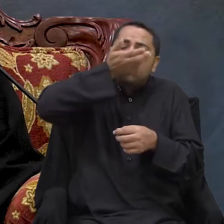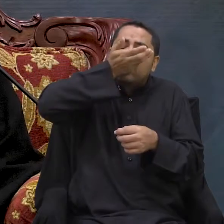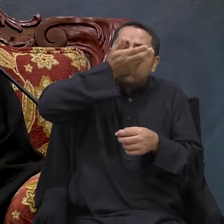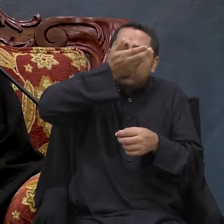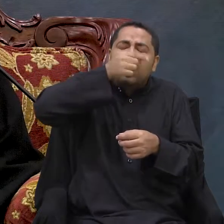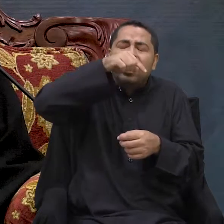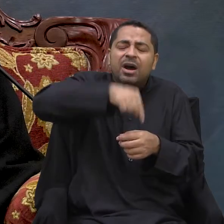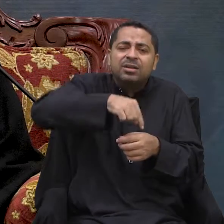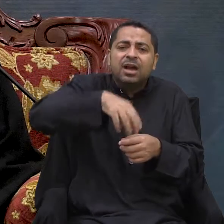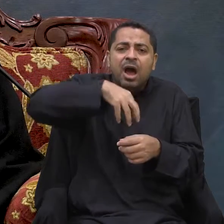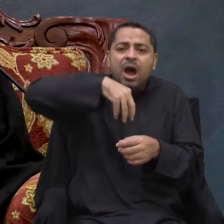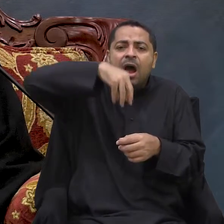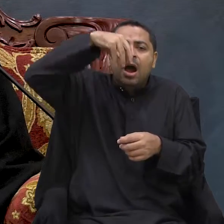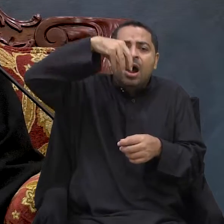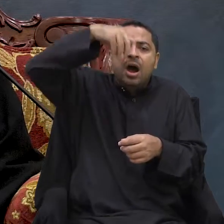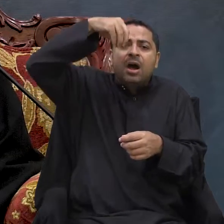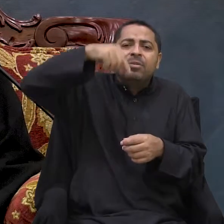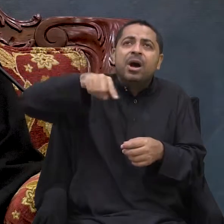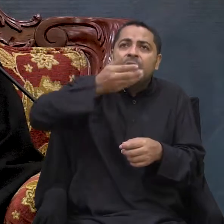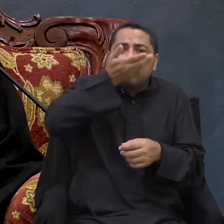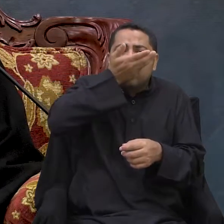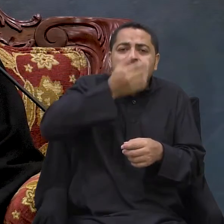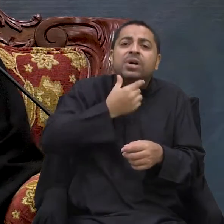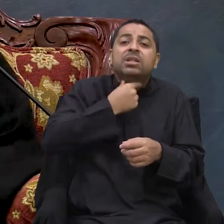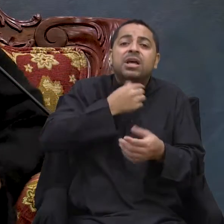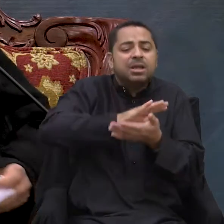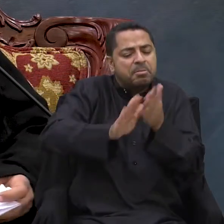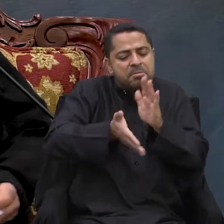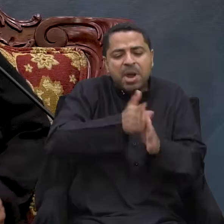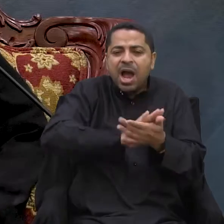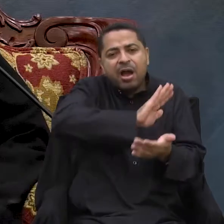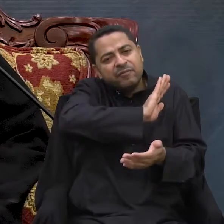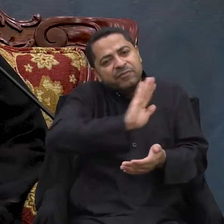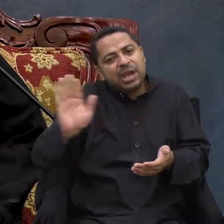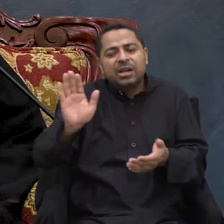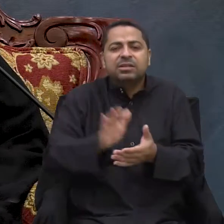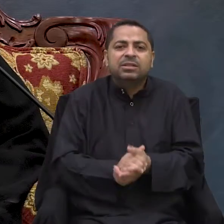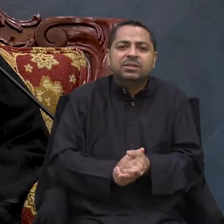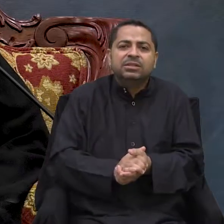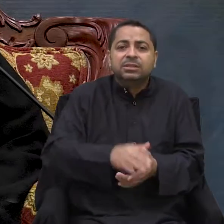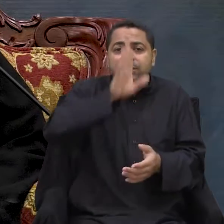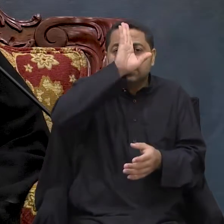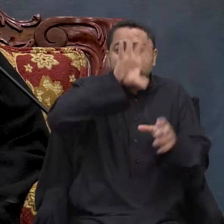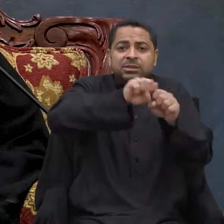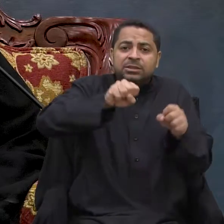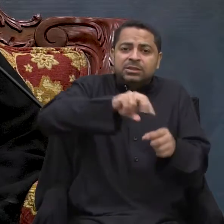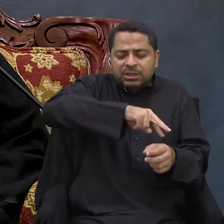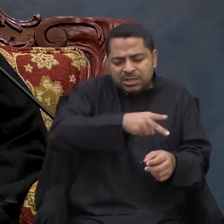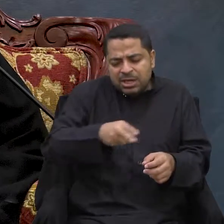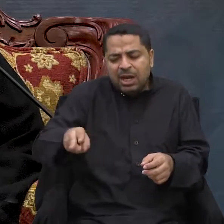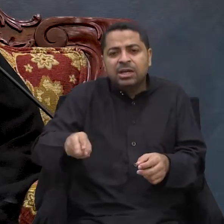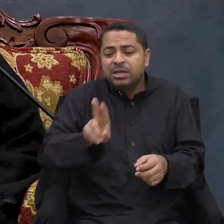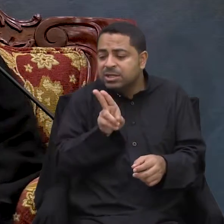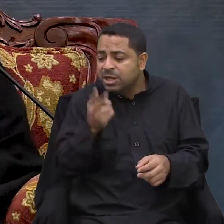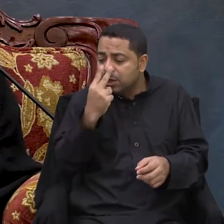الأوفى شربة لا أظمأ بعدها أبدا. جاءه الحسين